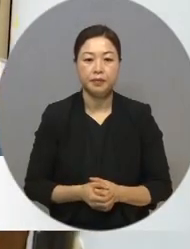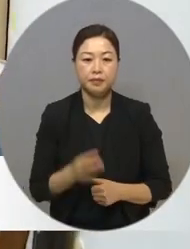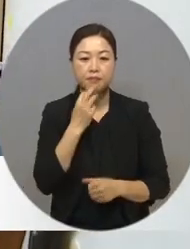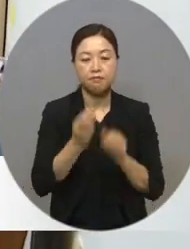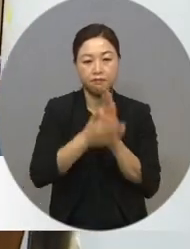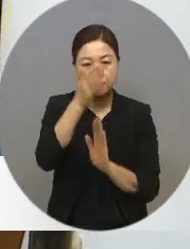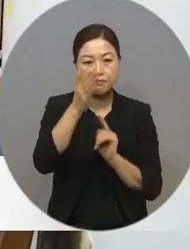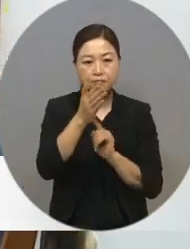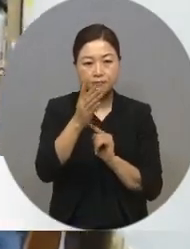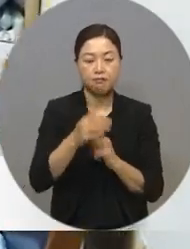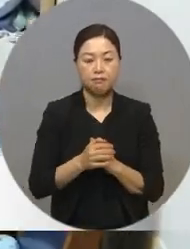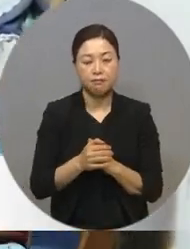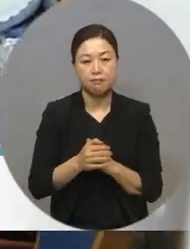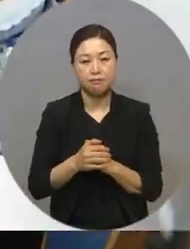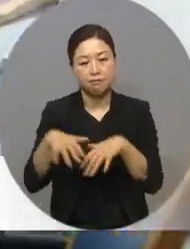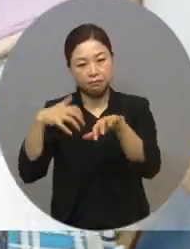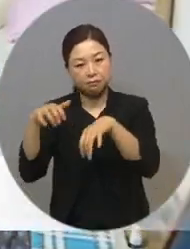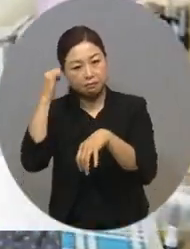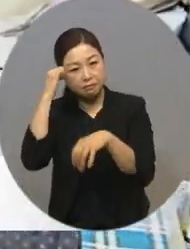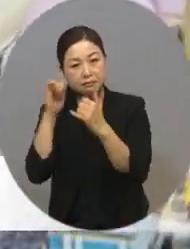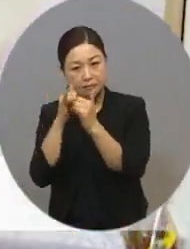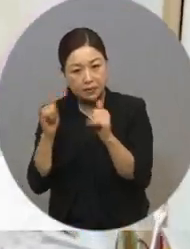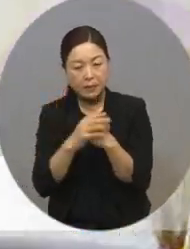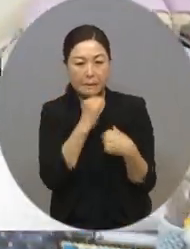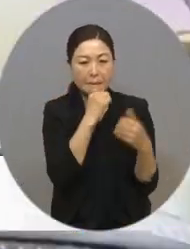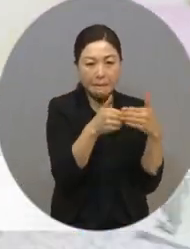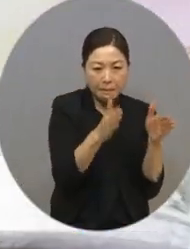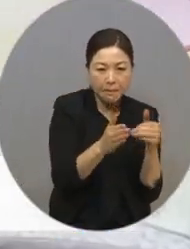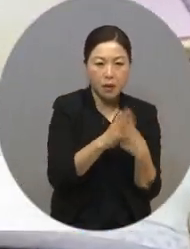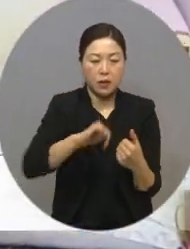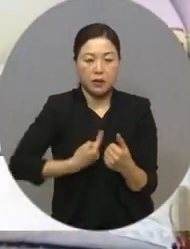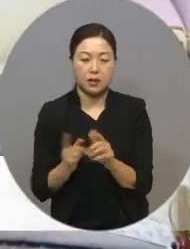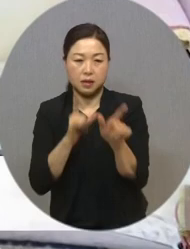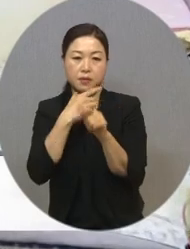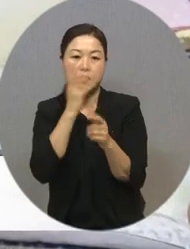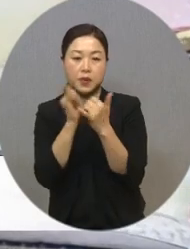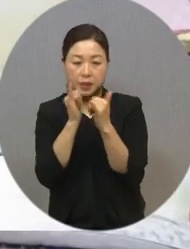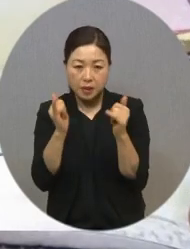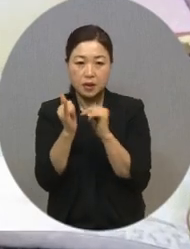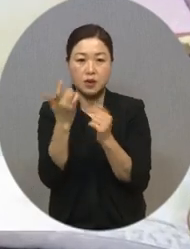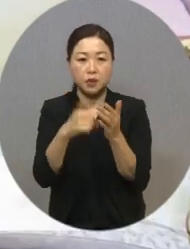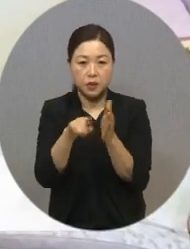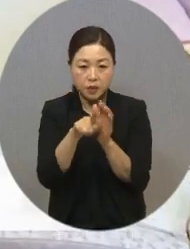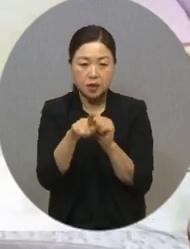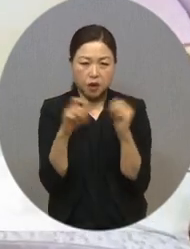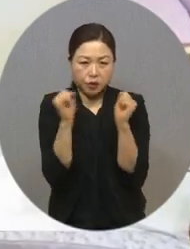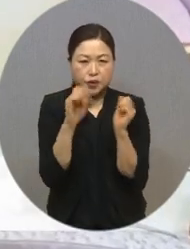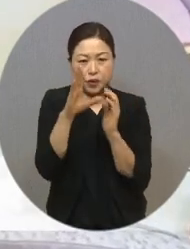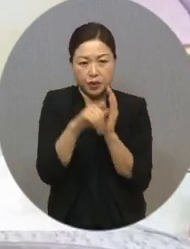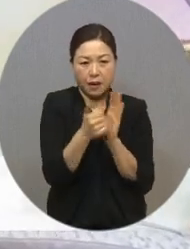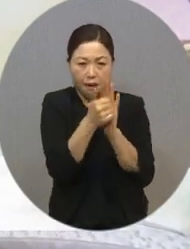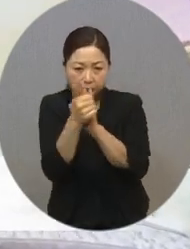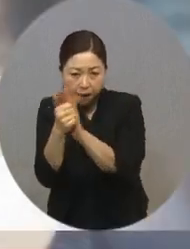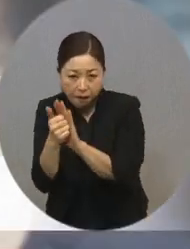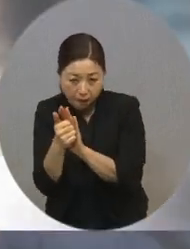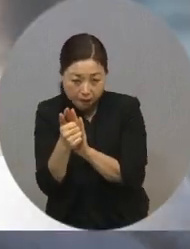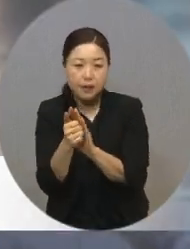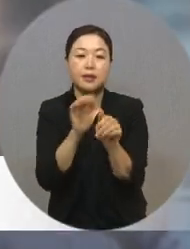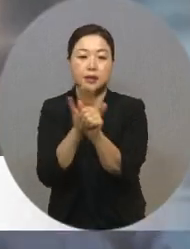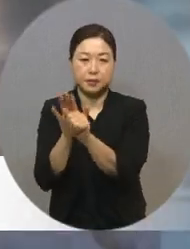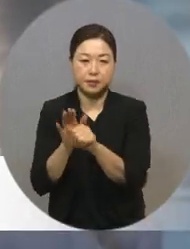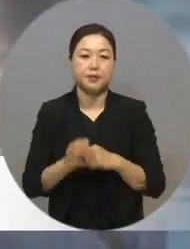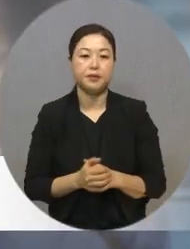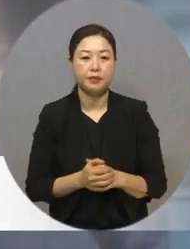서울시가 노숙인과 쪽방 주민, 독거노인 등 취약계층을 위한 한파 대비 특별 지원 대책을 마련했습니다.